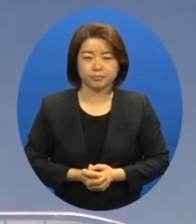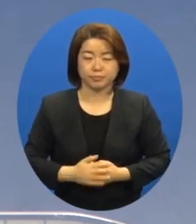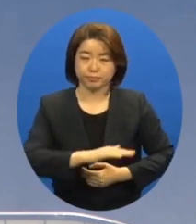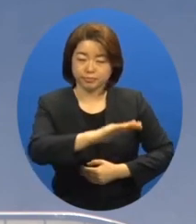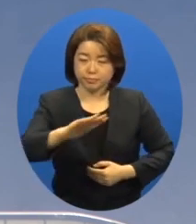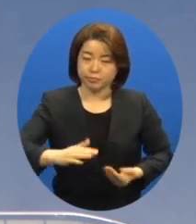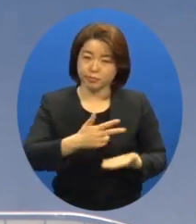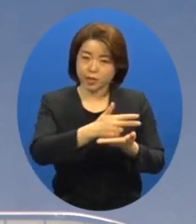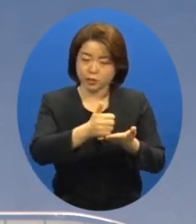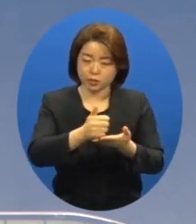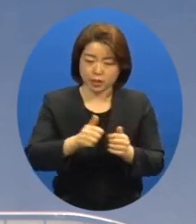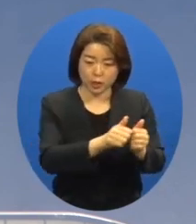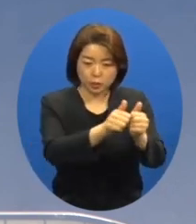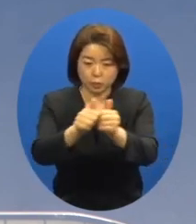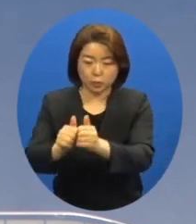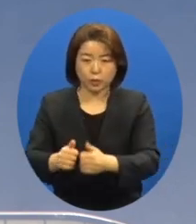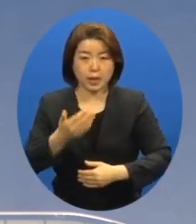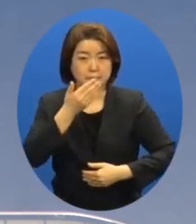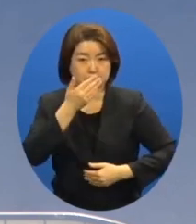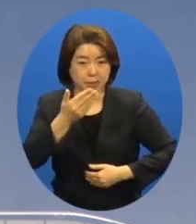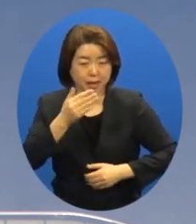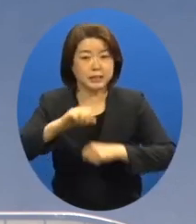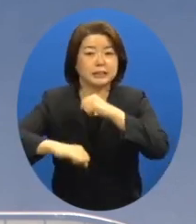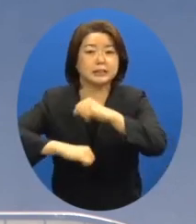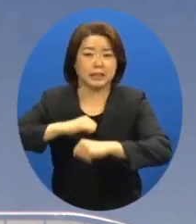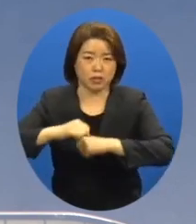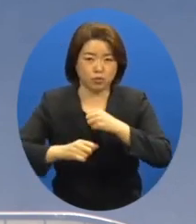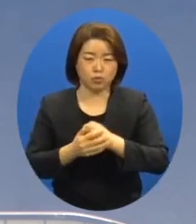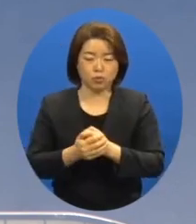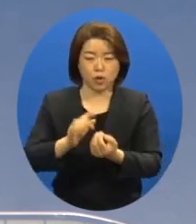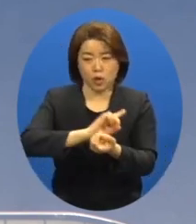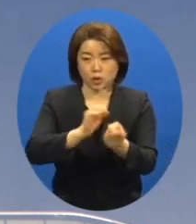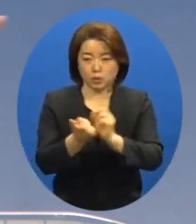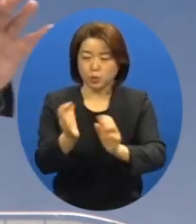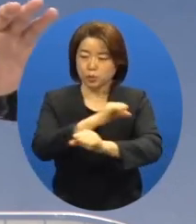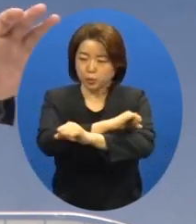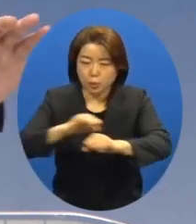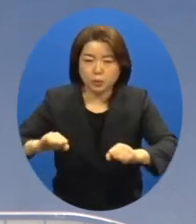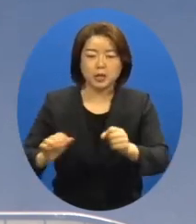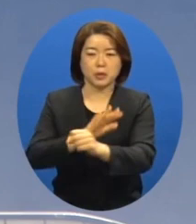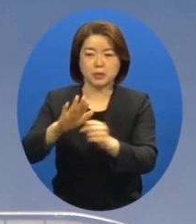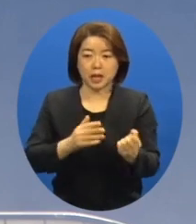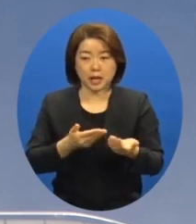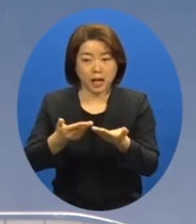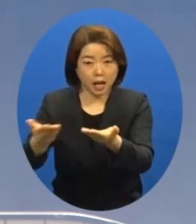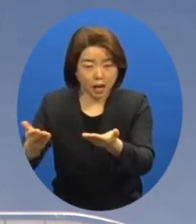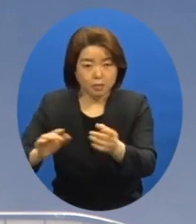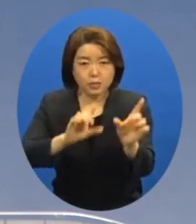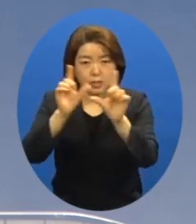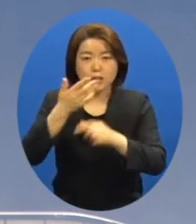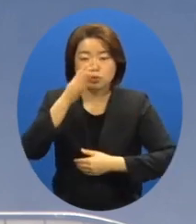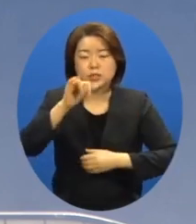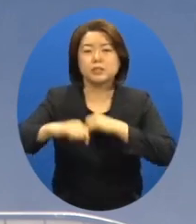우리 주님과 동행할 수 있는 자유, 서로 용서하고 사랑하며 살 수 있는